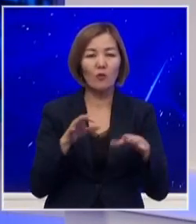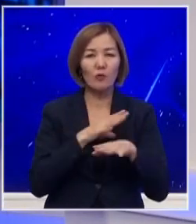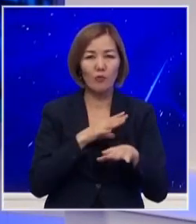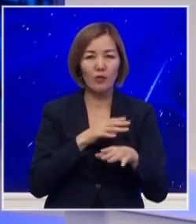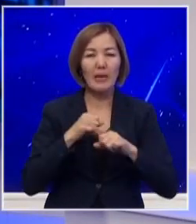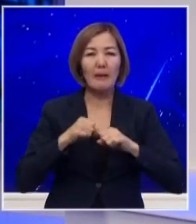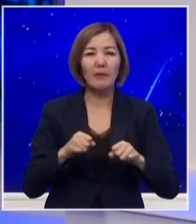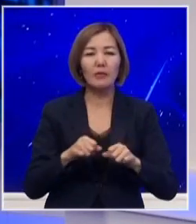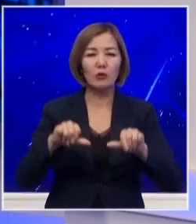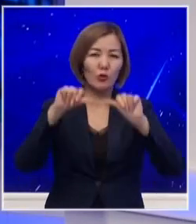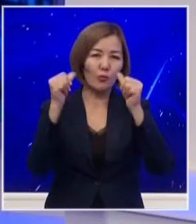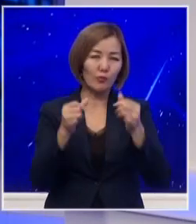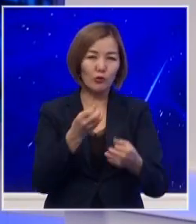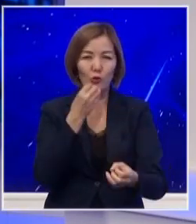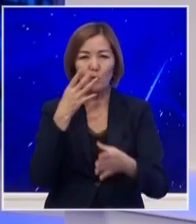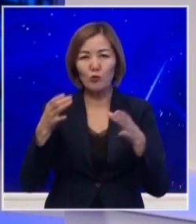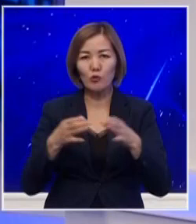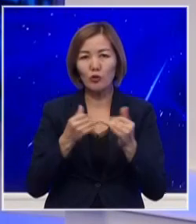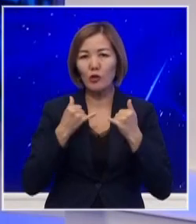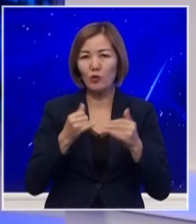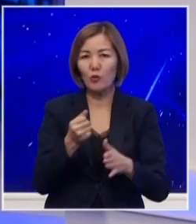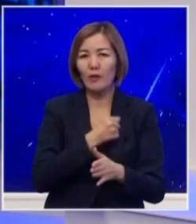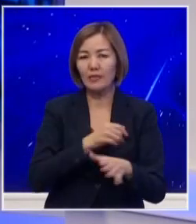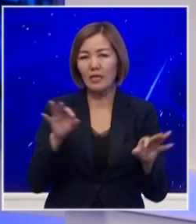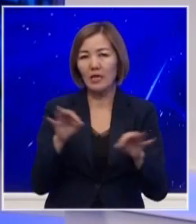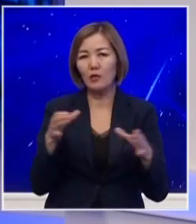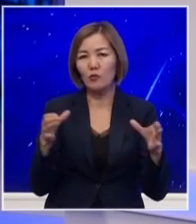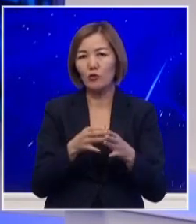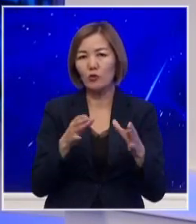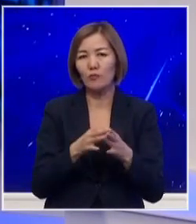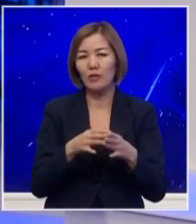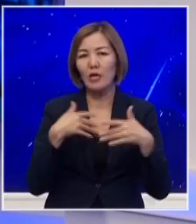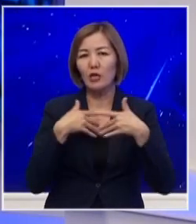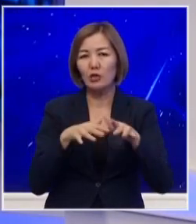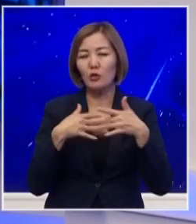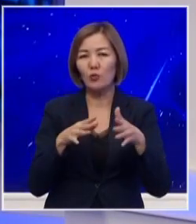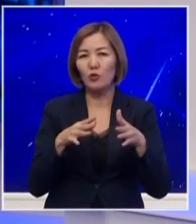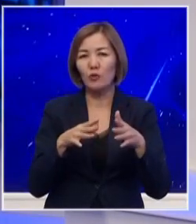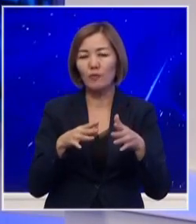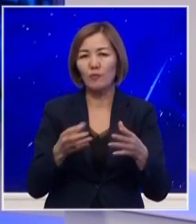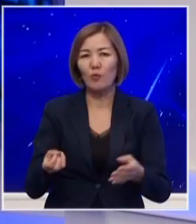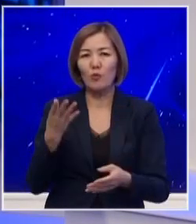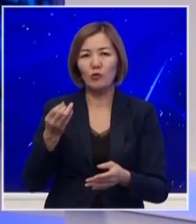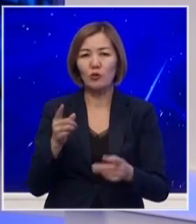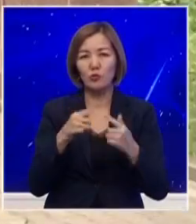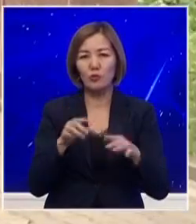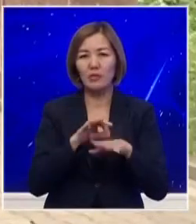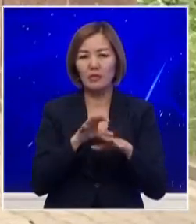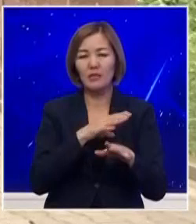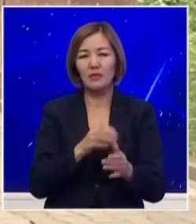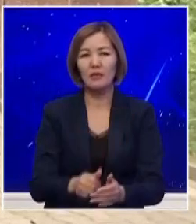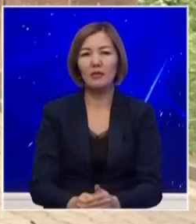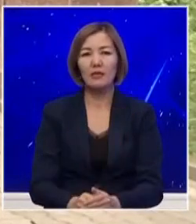болды. Батырдың бюстіне гүл шоқтарын қойып, әскери оркестр ұжымның үнімен шеру өтіп, отшашу ұйымдастырылды.